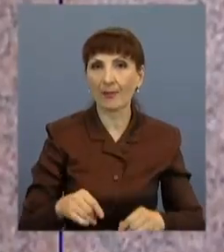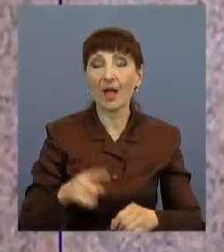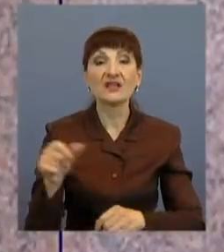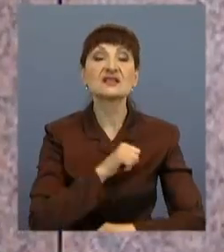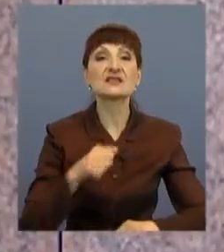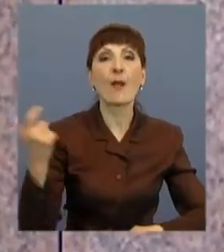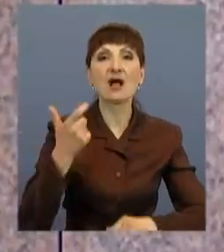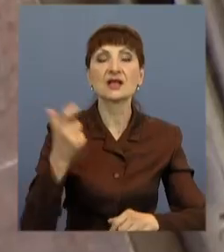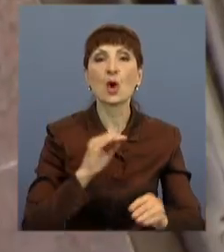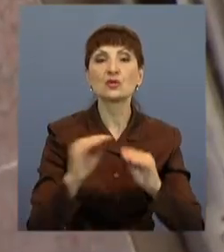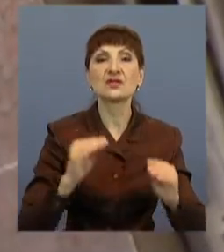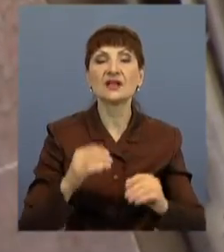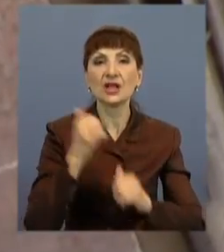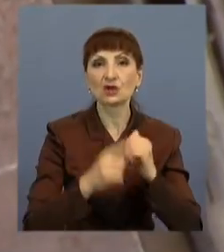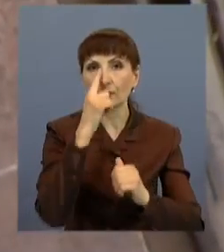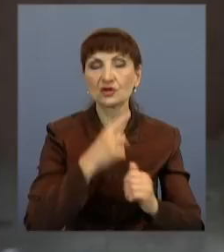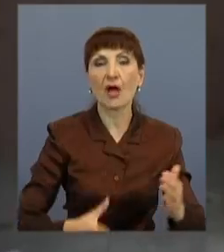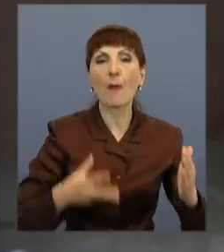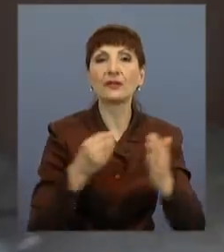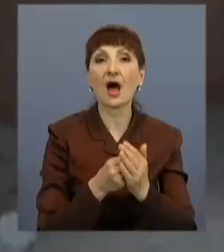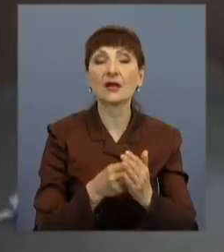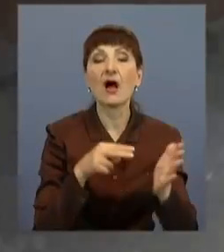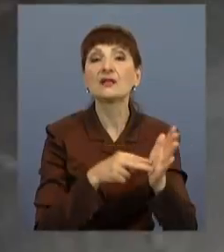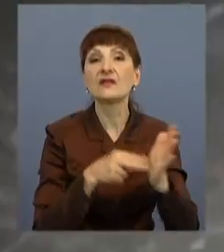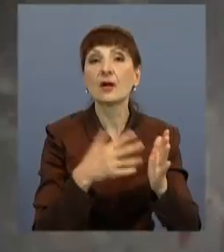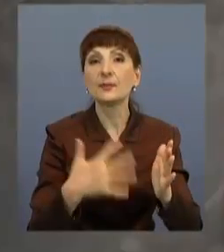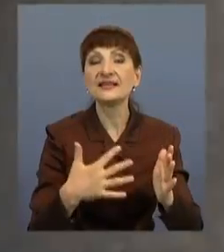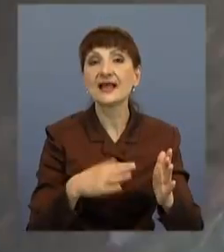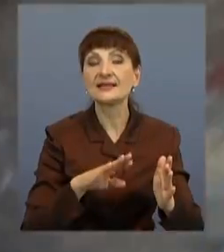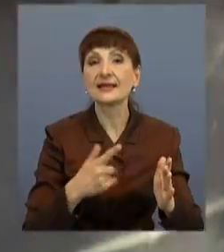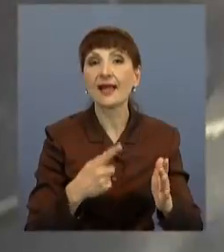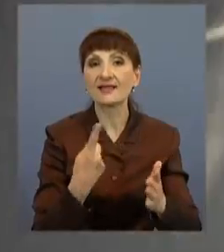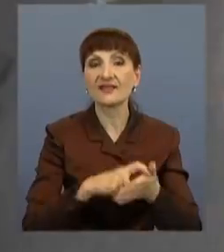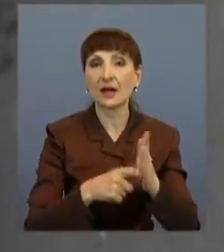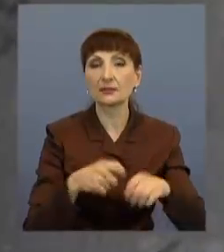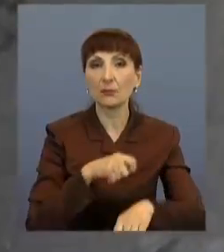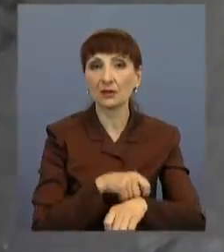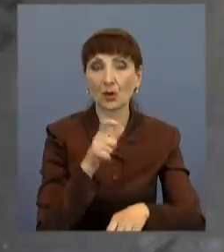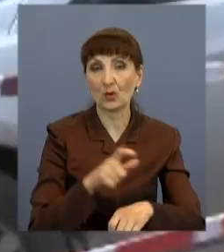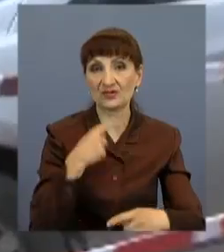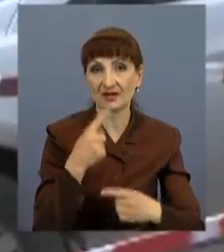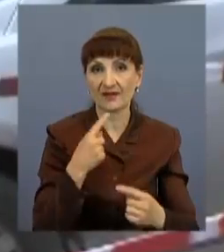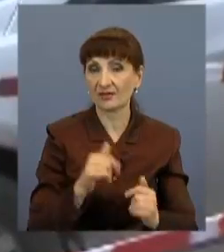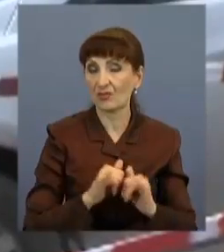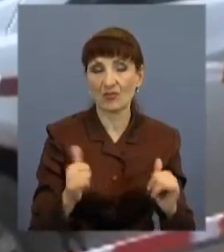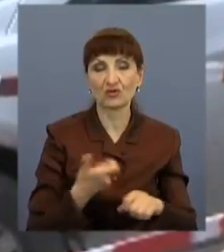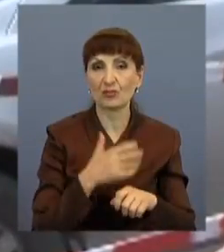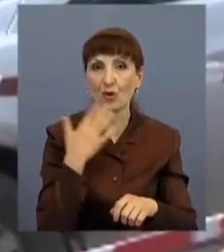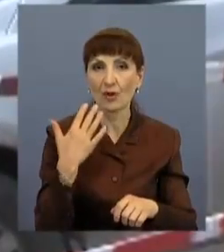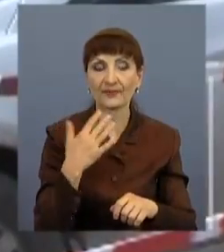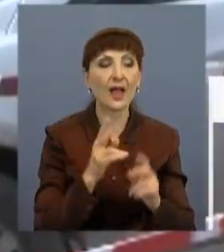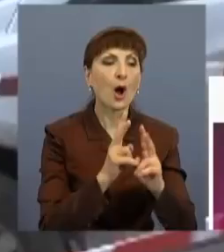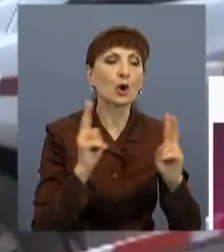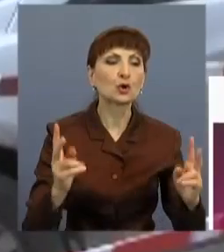самовольно установил ежемесячную оплату, не обосновав тариф 50 тенге с квадратного метра, считают жители. От того, что